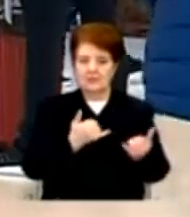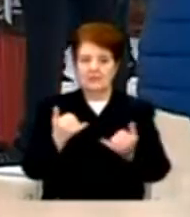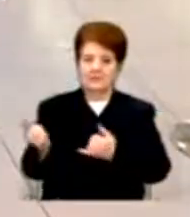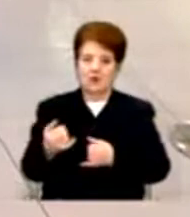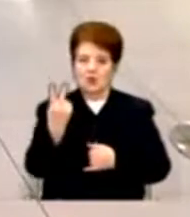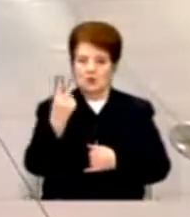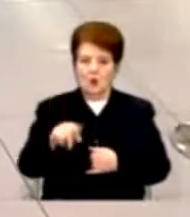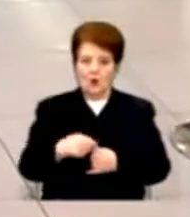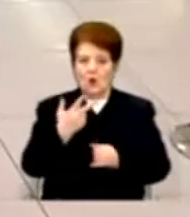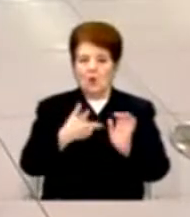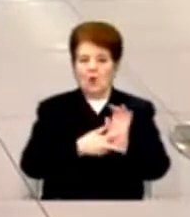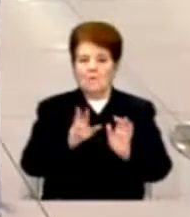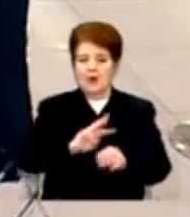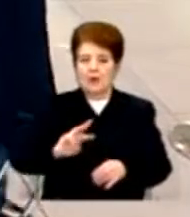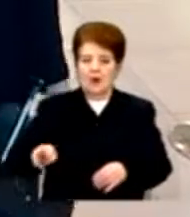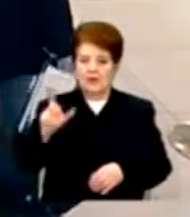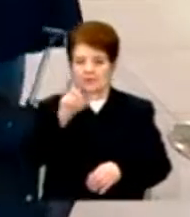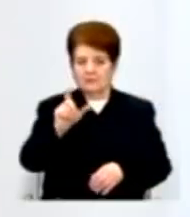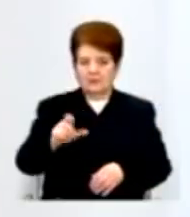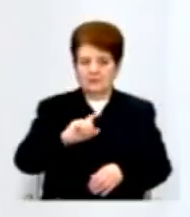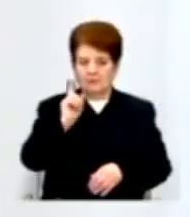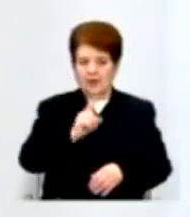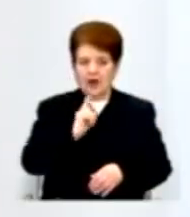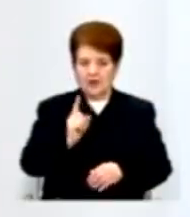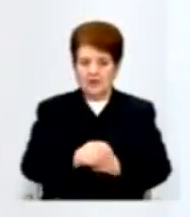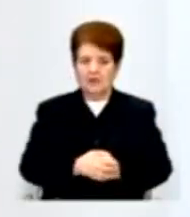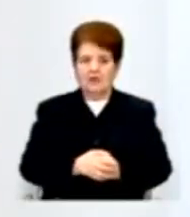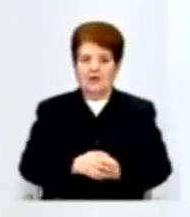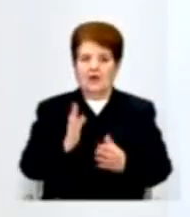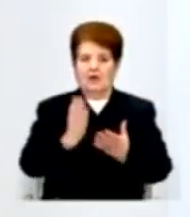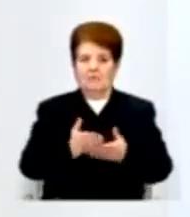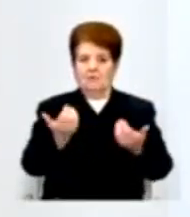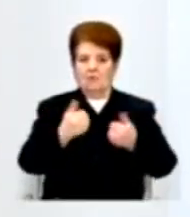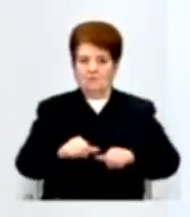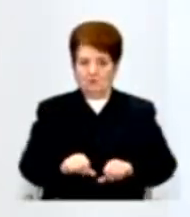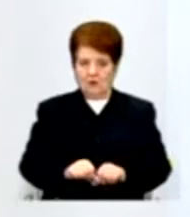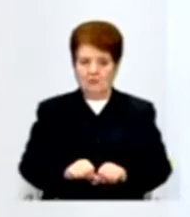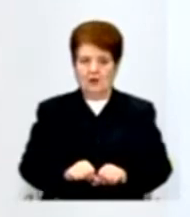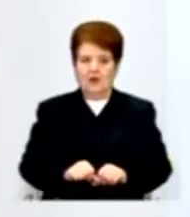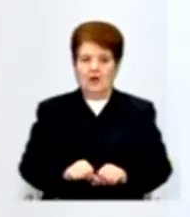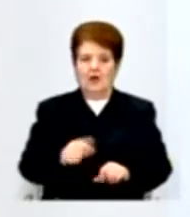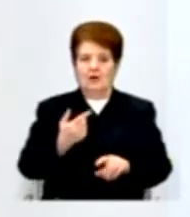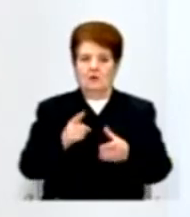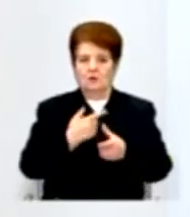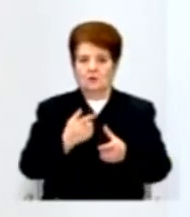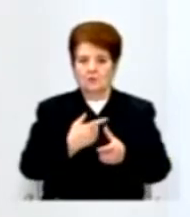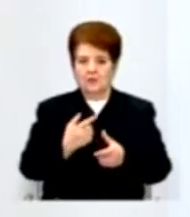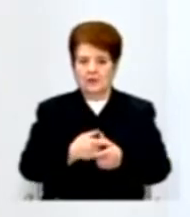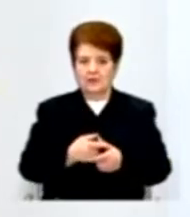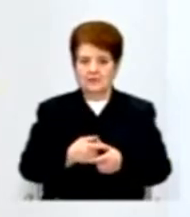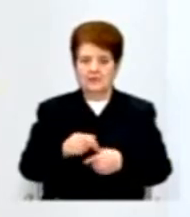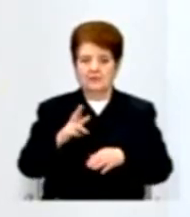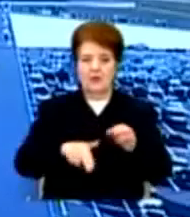de 2,8 milioane de pasageri pe an. Avem o formă inedită, deci o numesc o arhitectură